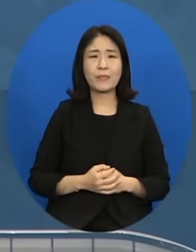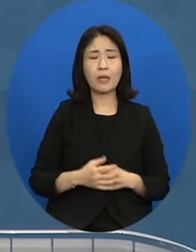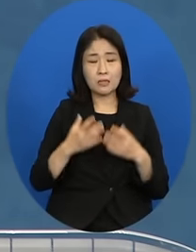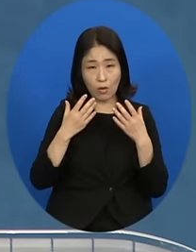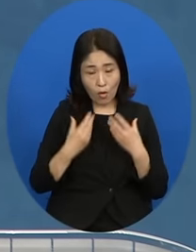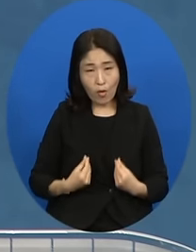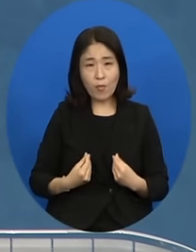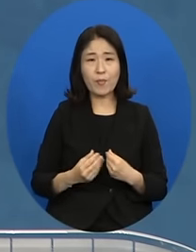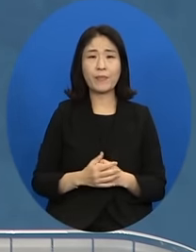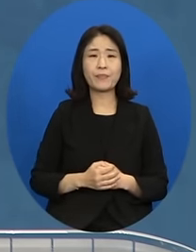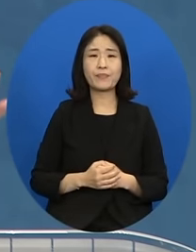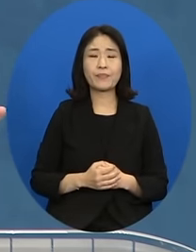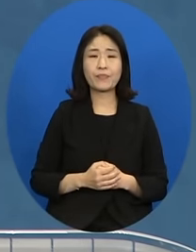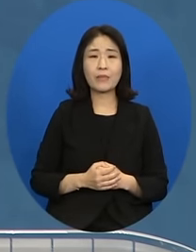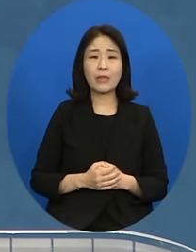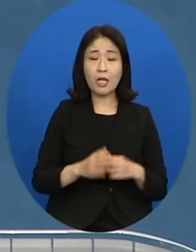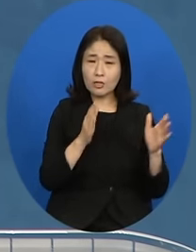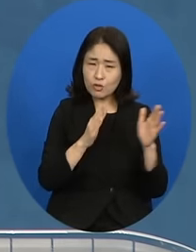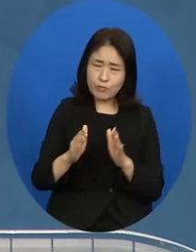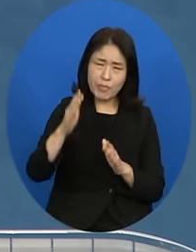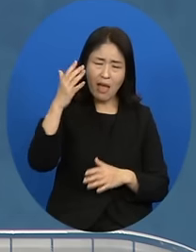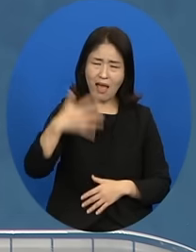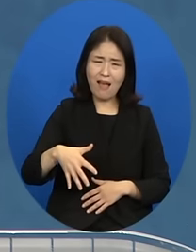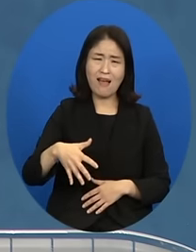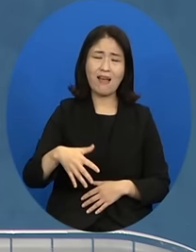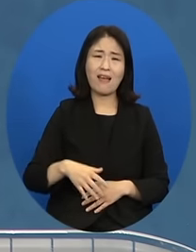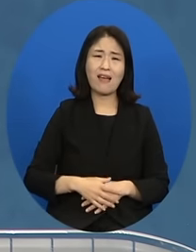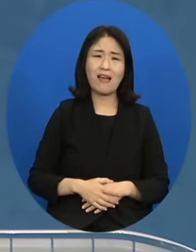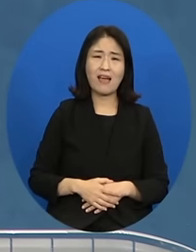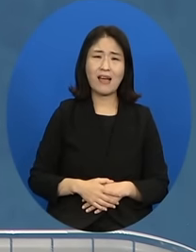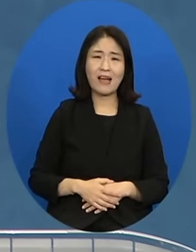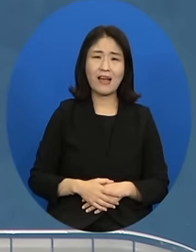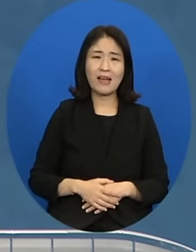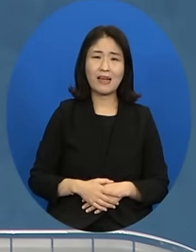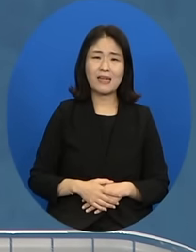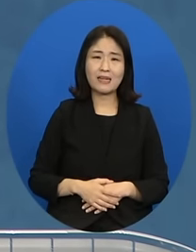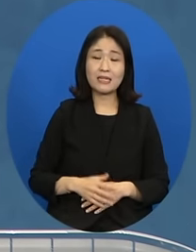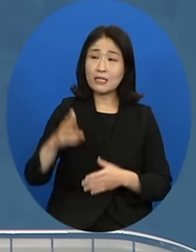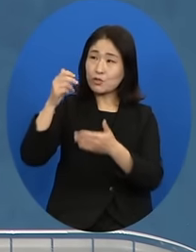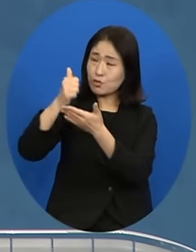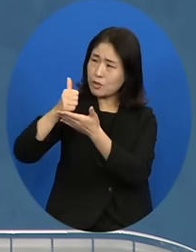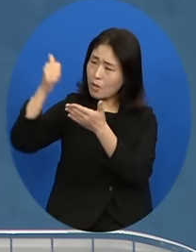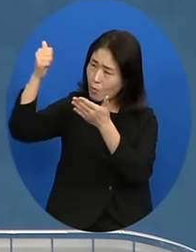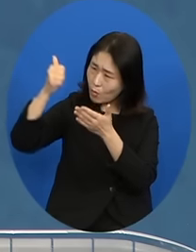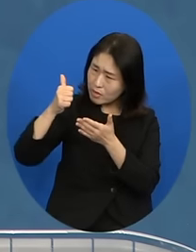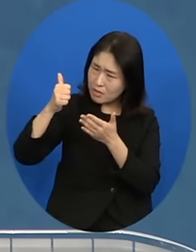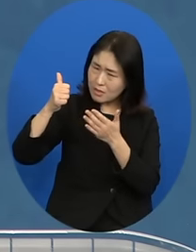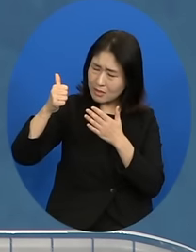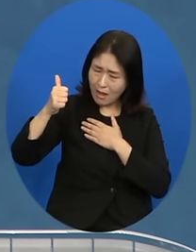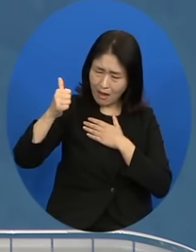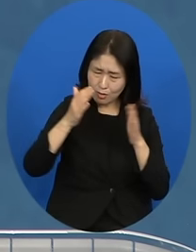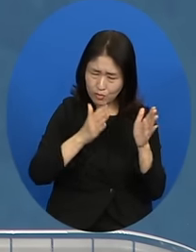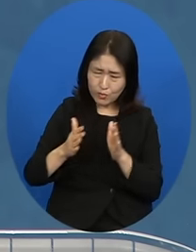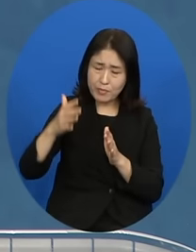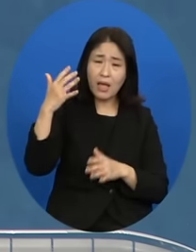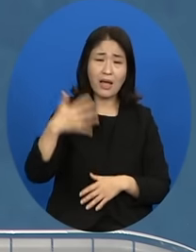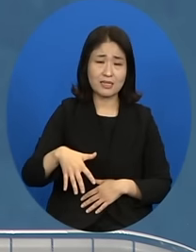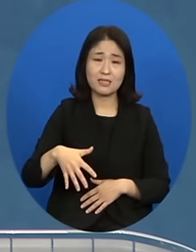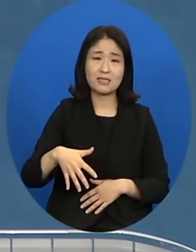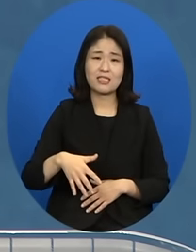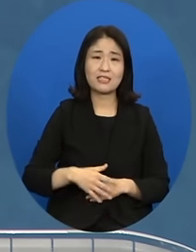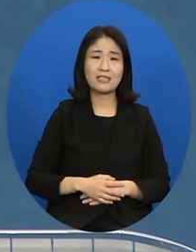절망이에요. 아직 준비가 안 됐는데. 아직 주님 맞이할 그런 수준이 아닌데 이거 어떻게